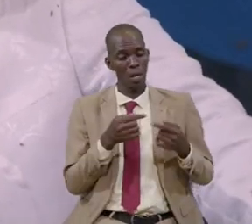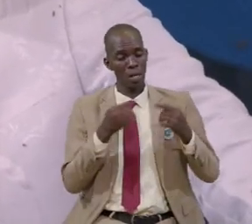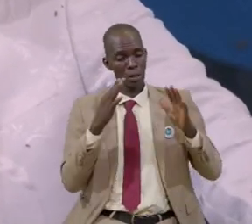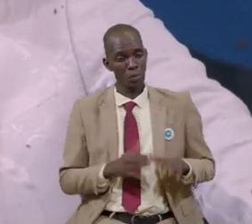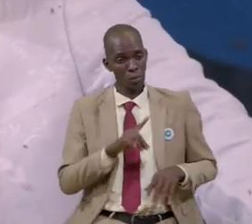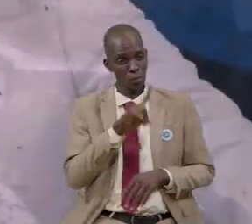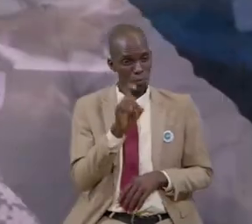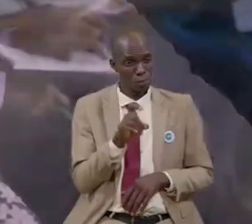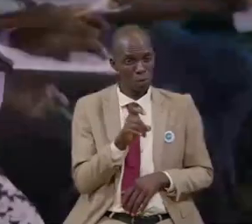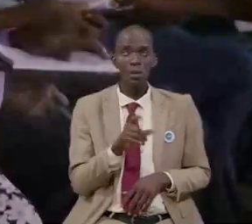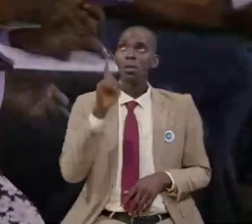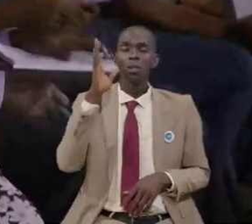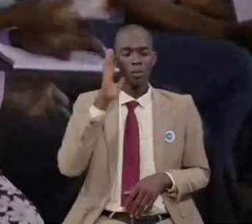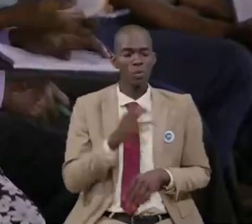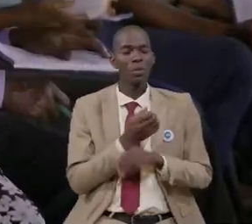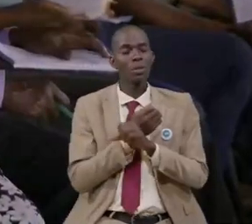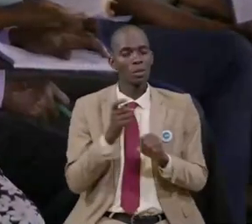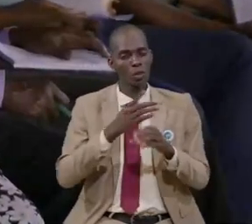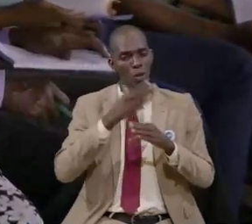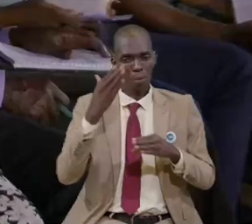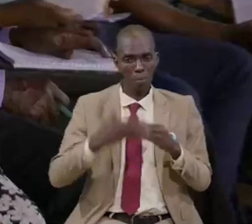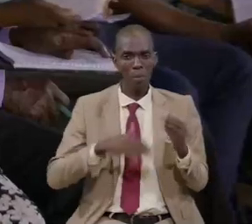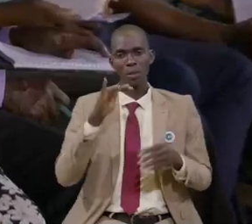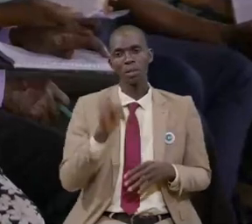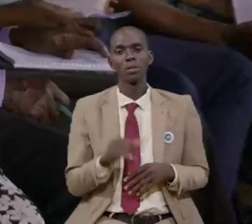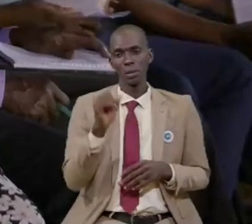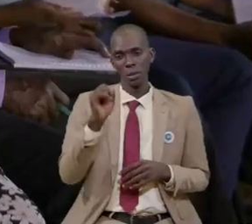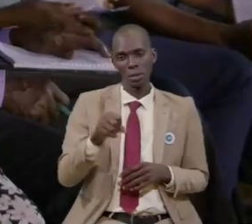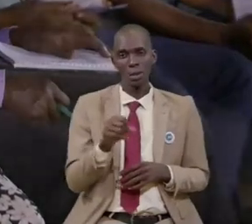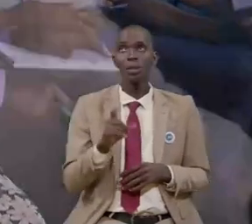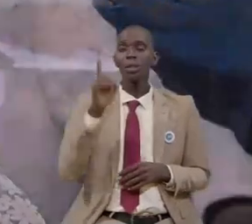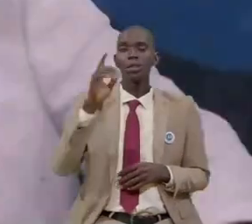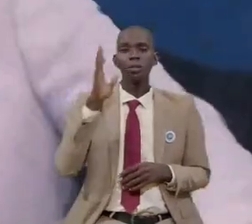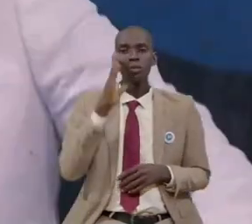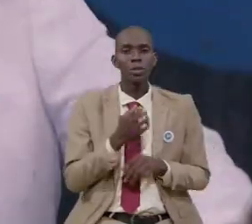vous sauvera complètement et il nous sauvera